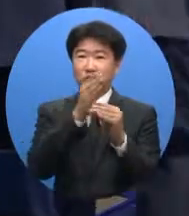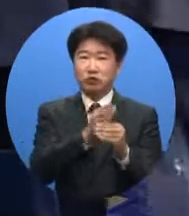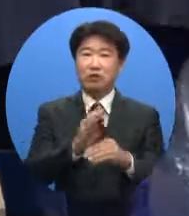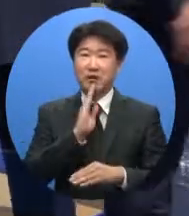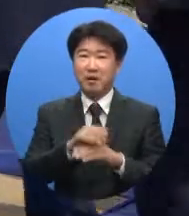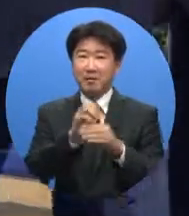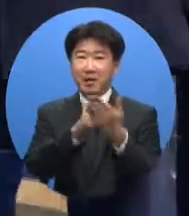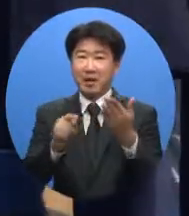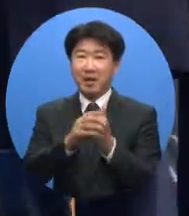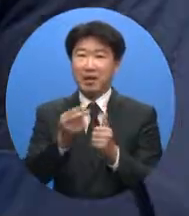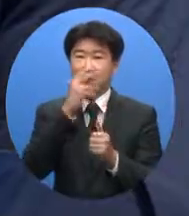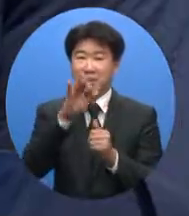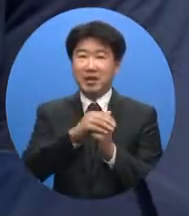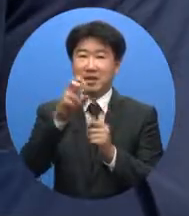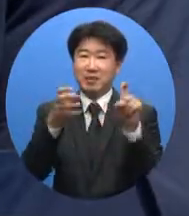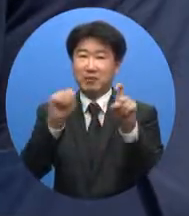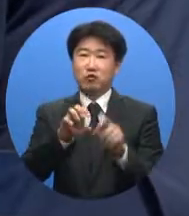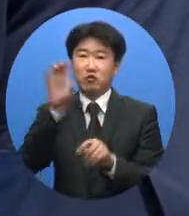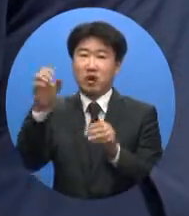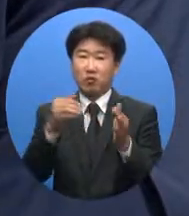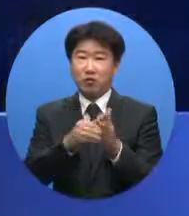투입해 피해 예방에 총력을 쏟고 있습니다.